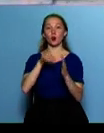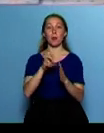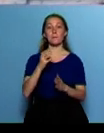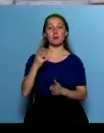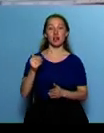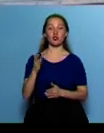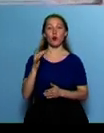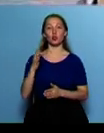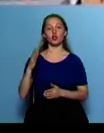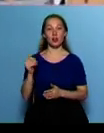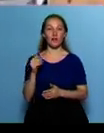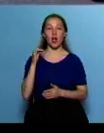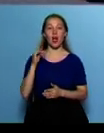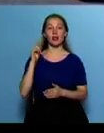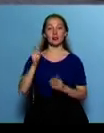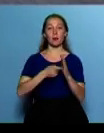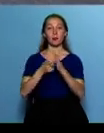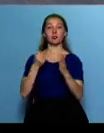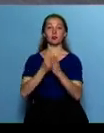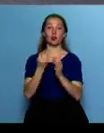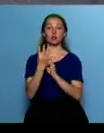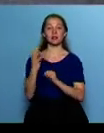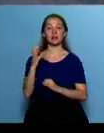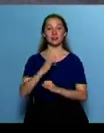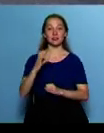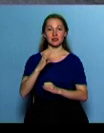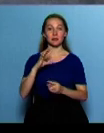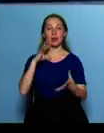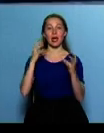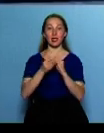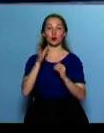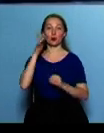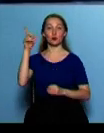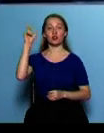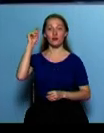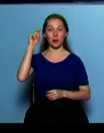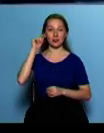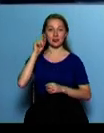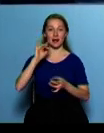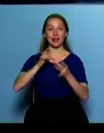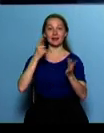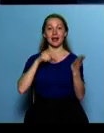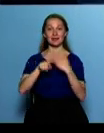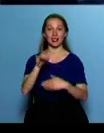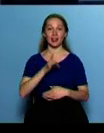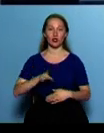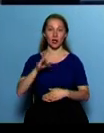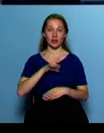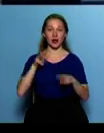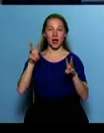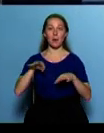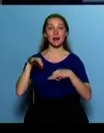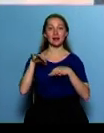и Ворошилова. Опрос завершился 14 сентября. Итоги голосования уже в понедельник опубликуют на сайте регионального Миндортранса